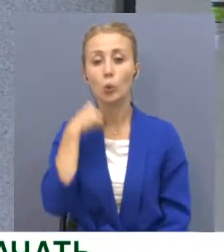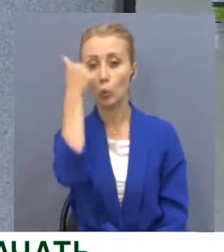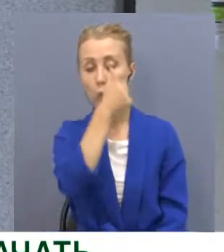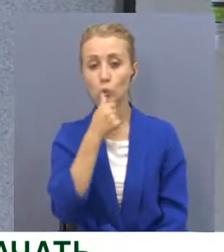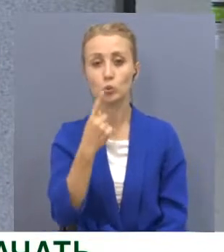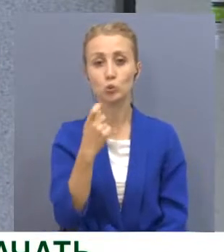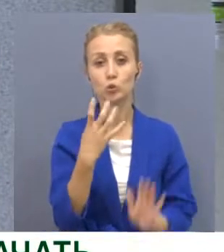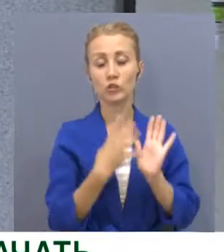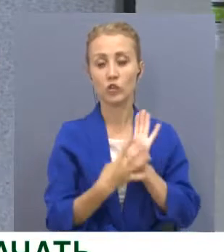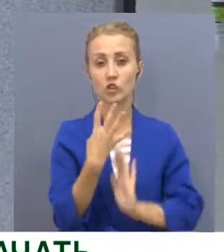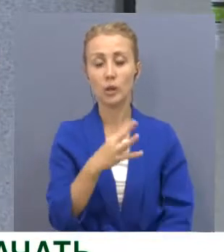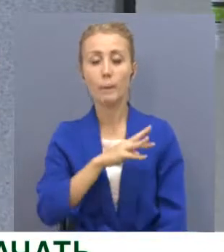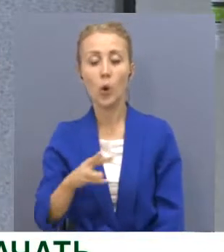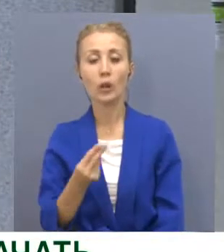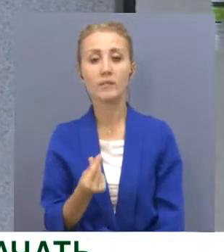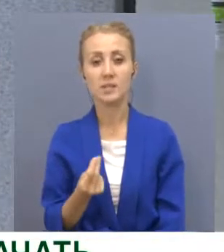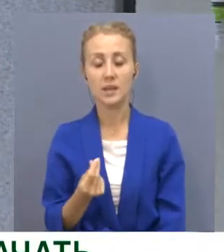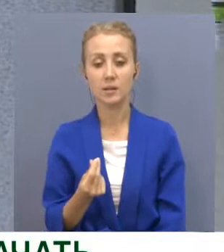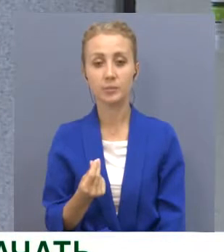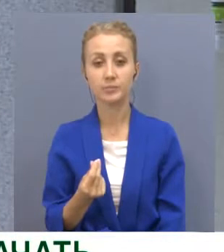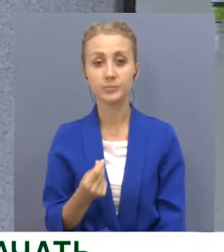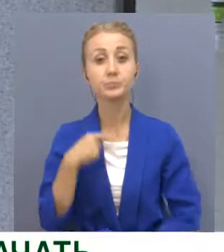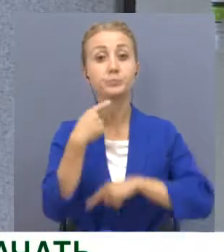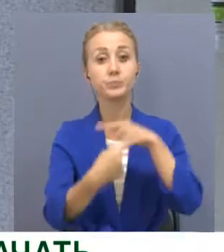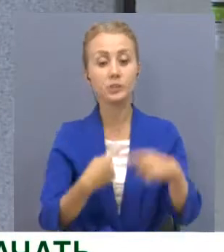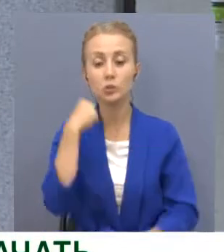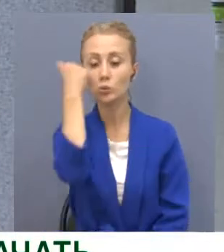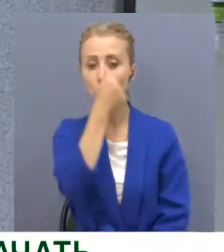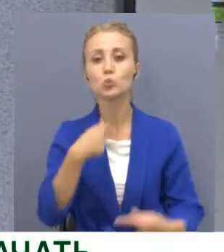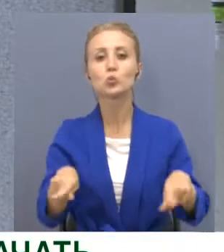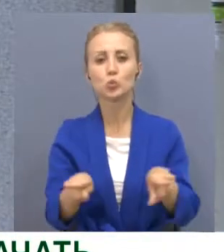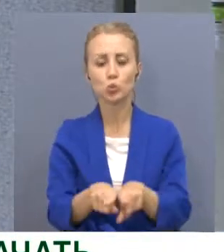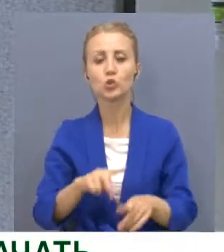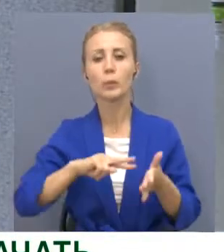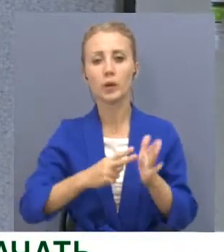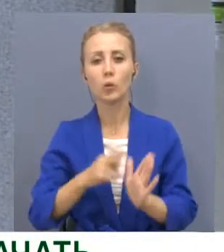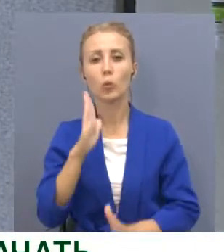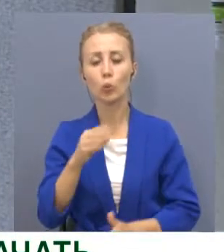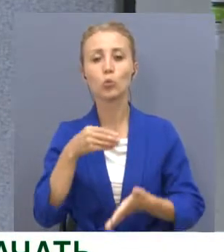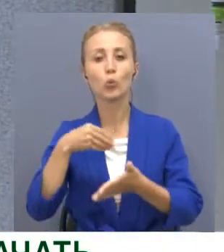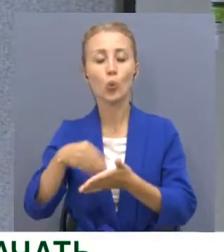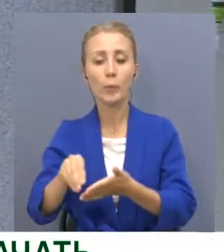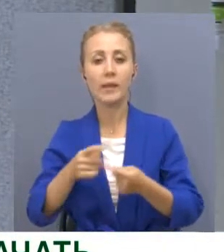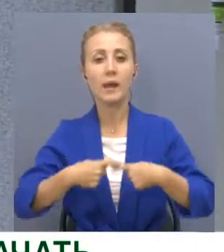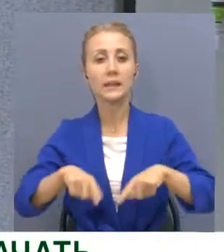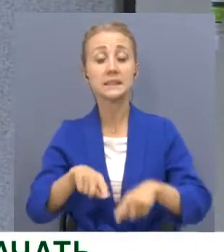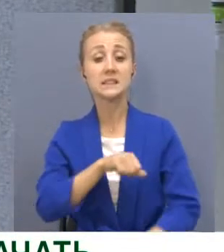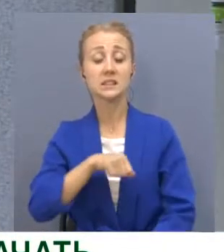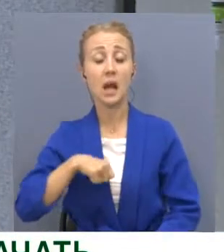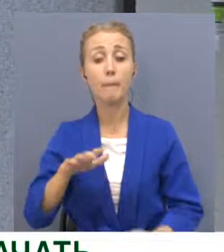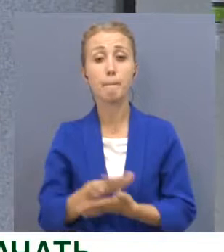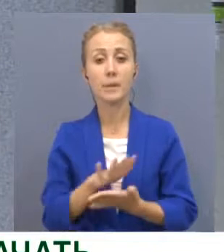порядка 194 миллионов тенге. На следующий год тоже эти препараты запланированы. При